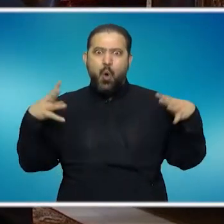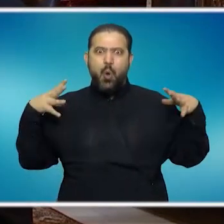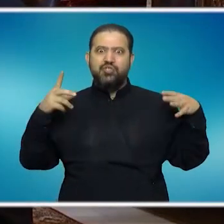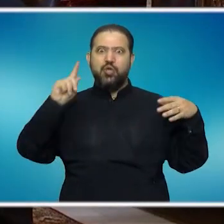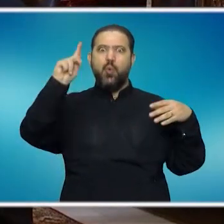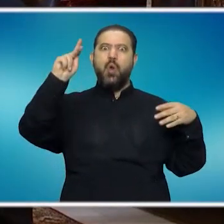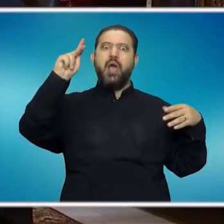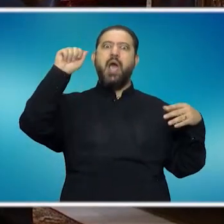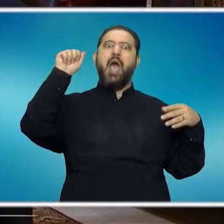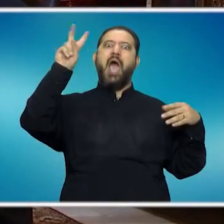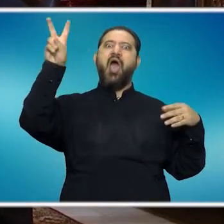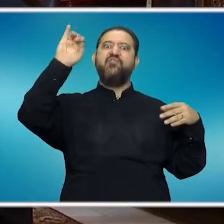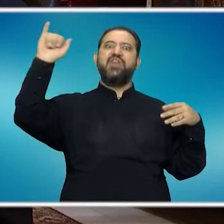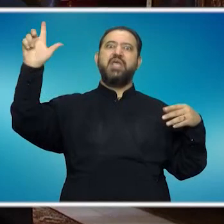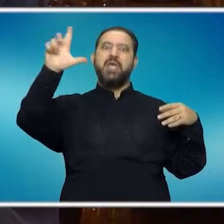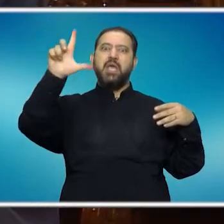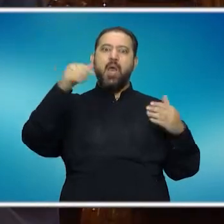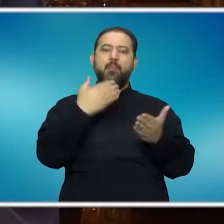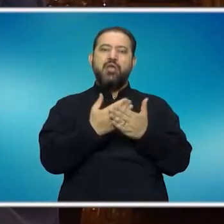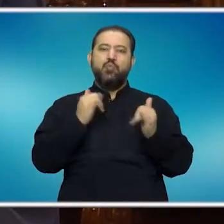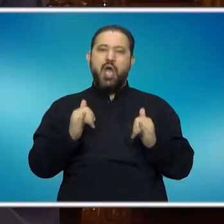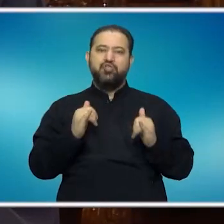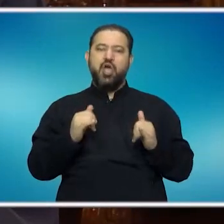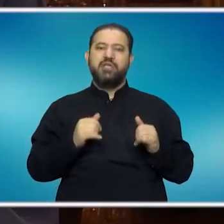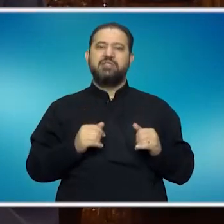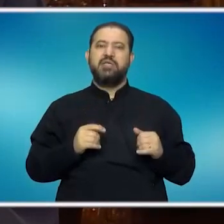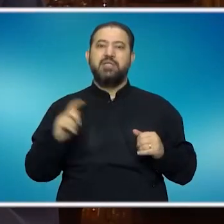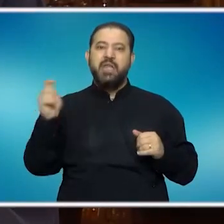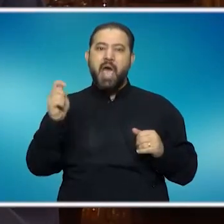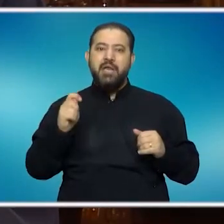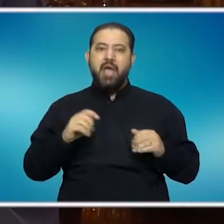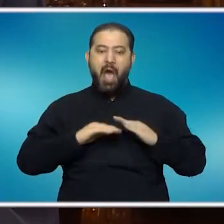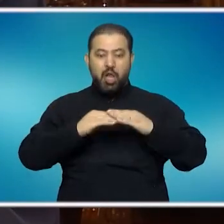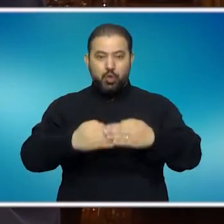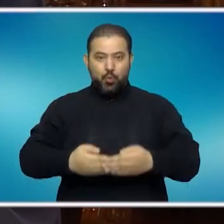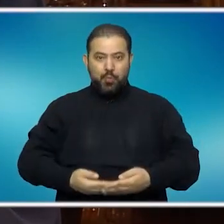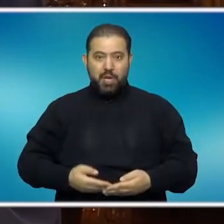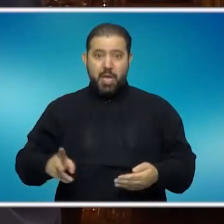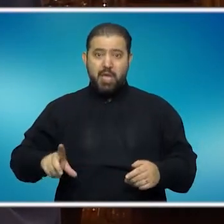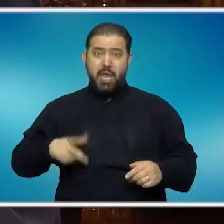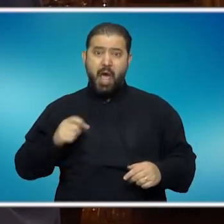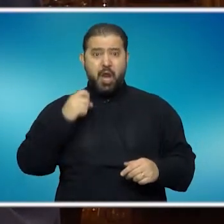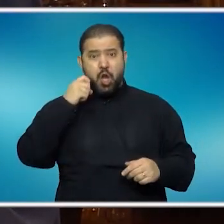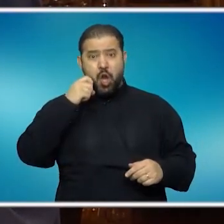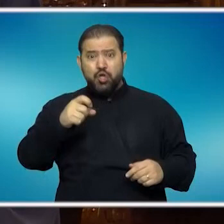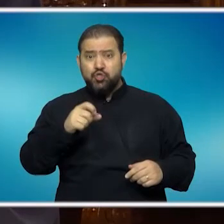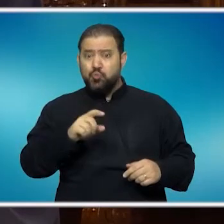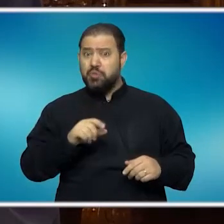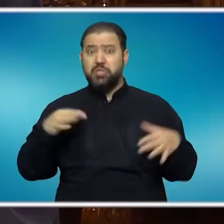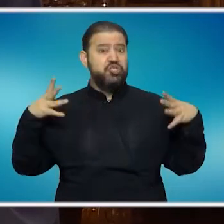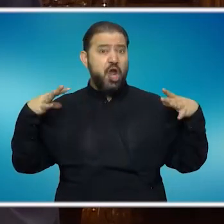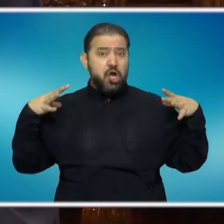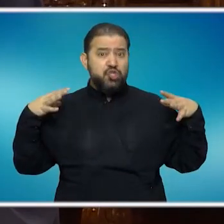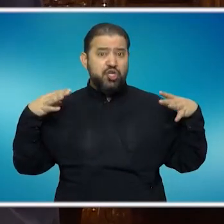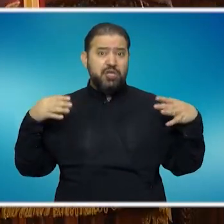vestea pe care trebuia să o aducă pe pământ, pentru că taina întrupării sau înomenirii Fiului Dumnezeu era necunoscută și de